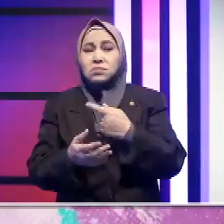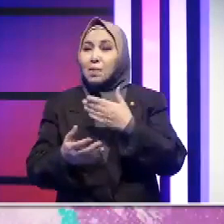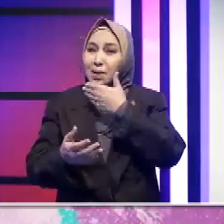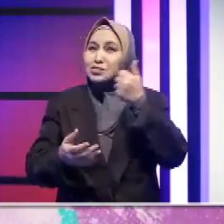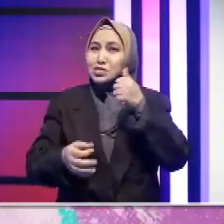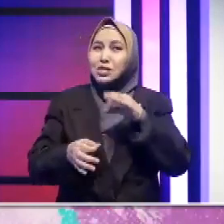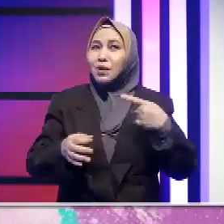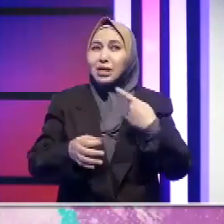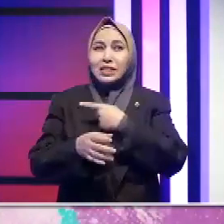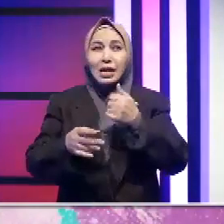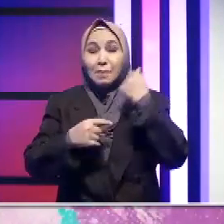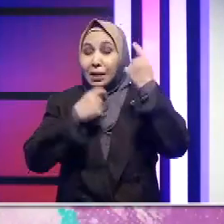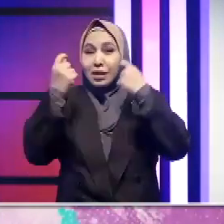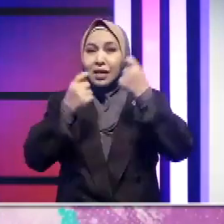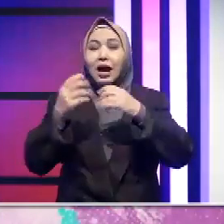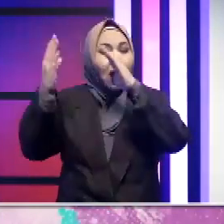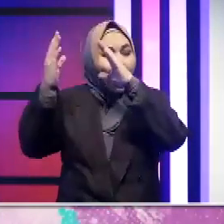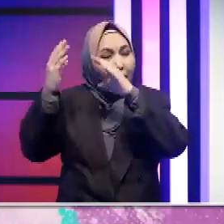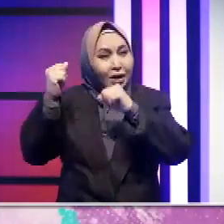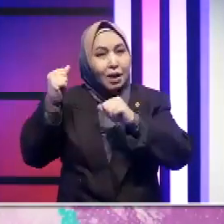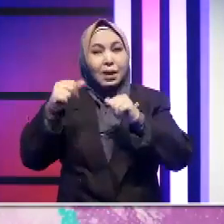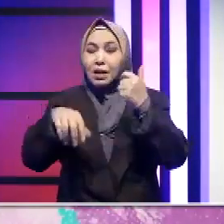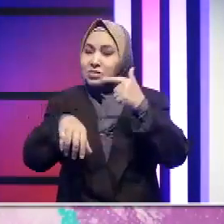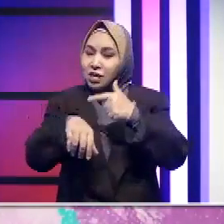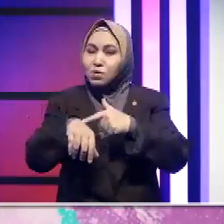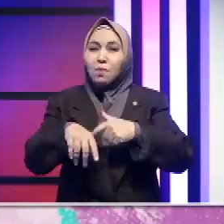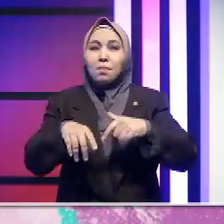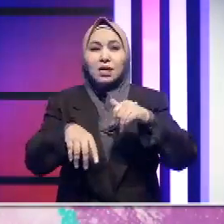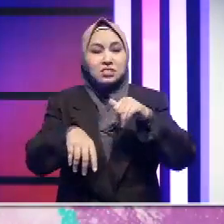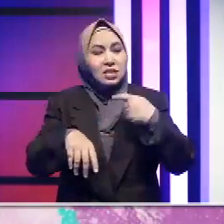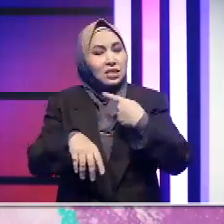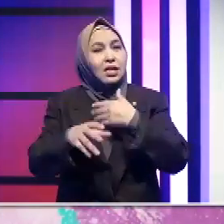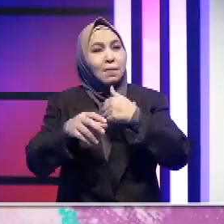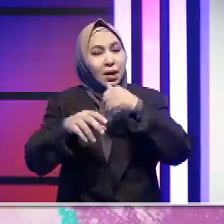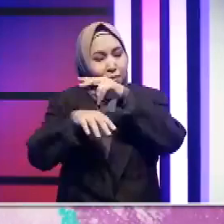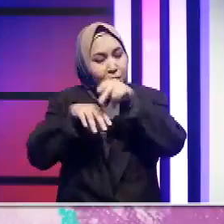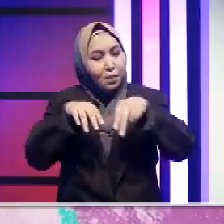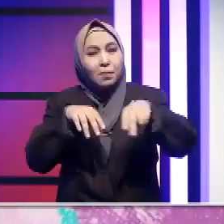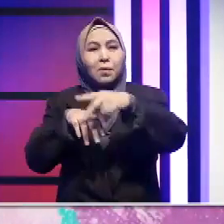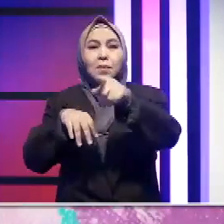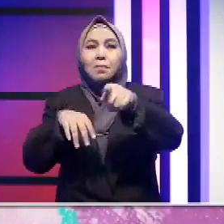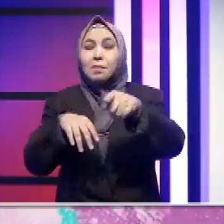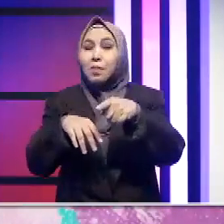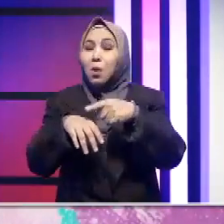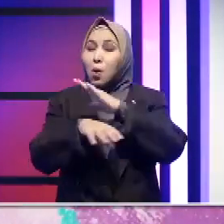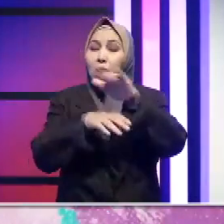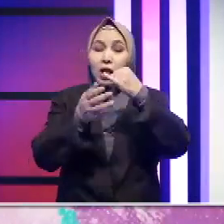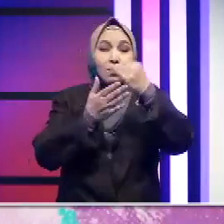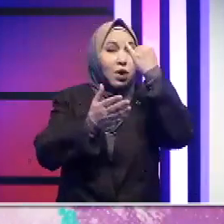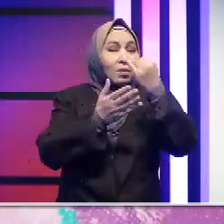ke kita mudah-mudahan Nanti ada satu masa Agan kita dapat menelusuri enggan permata-permata